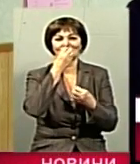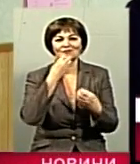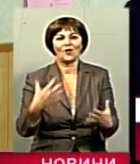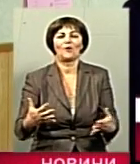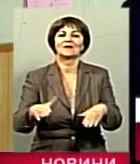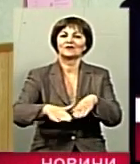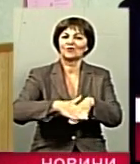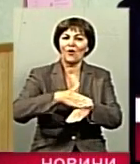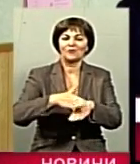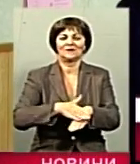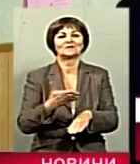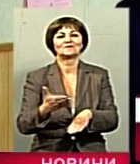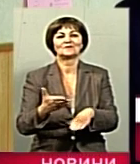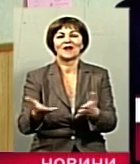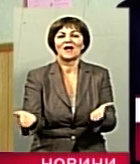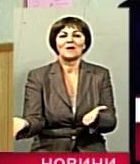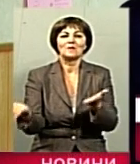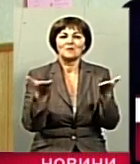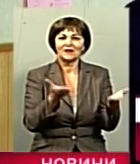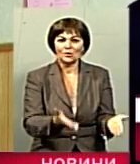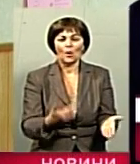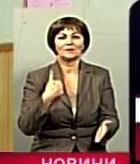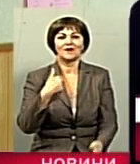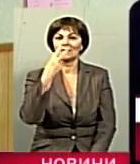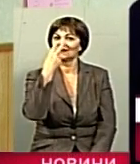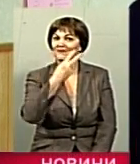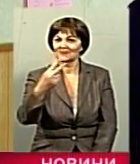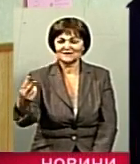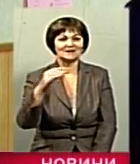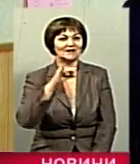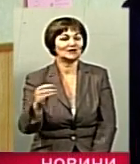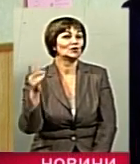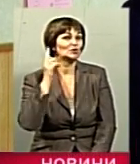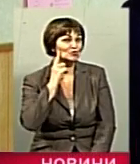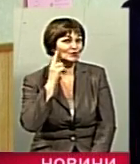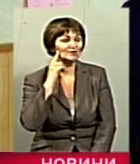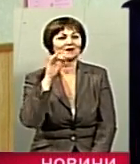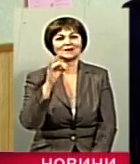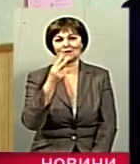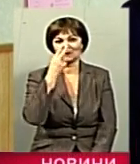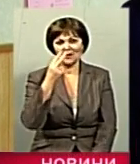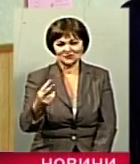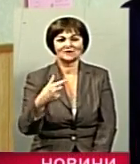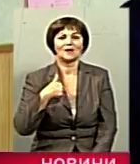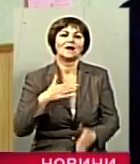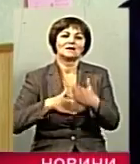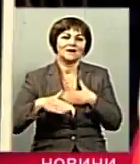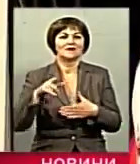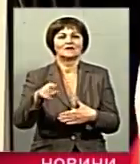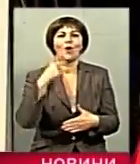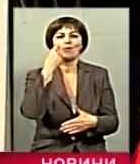І коли я це чув і бачив, я не боюсь майбутнього чеської мови на Житомирщині.